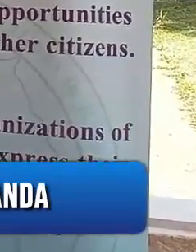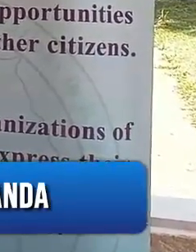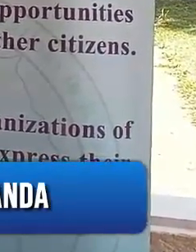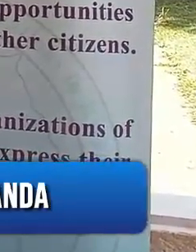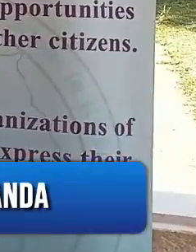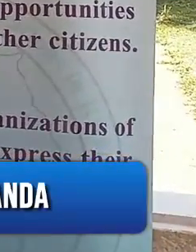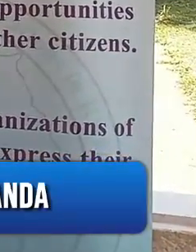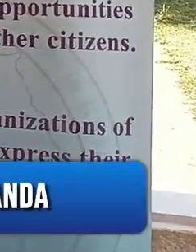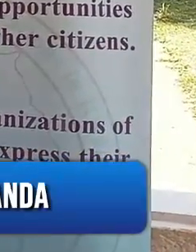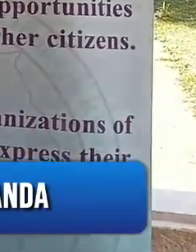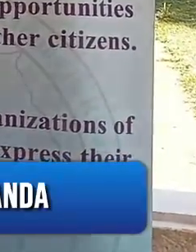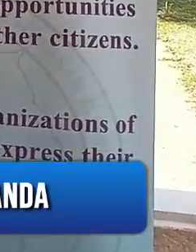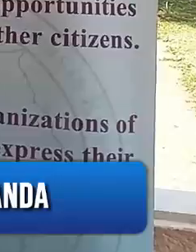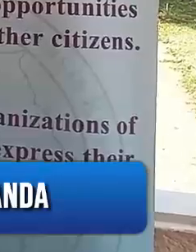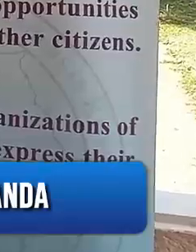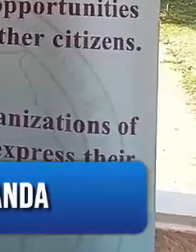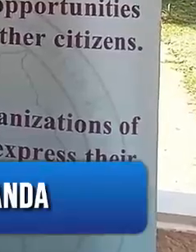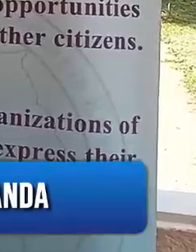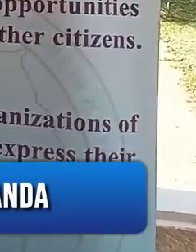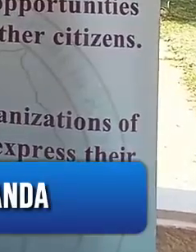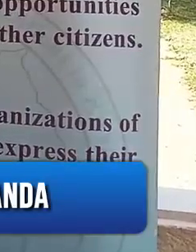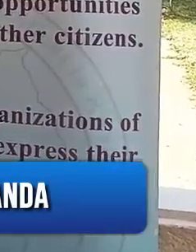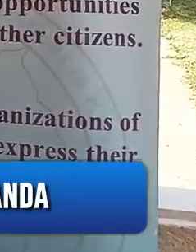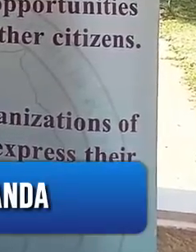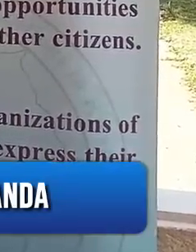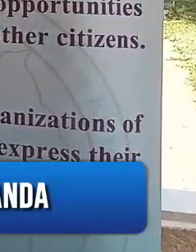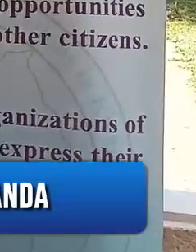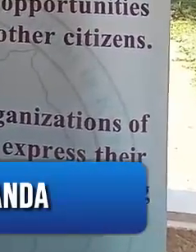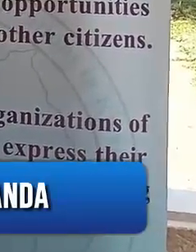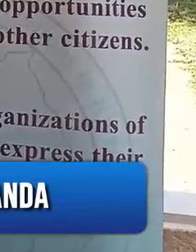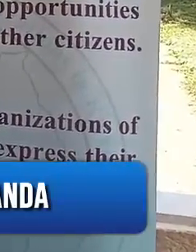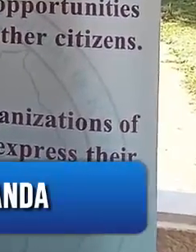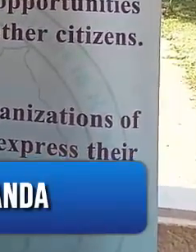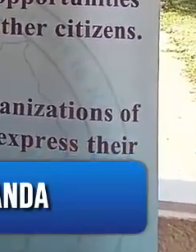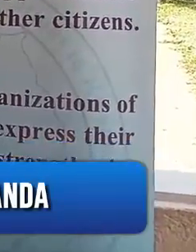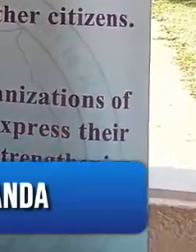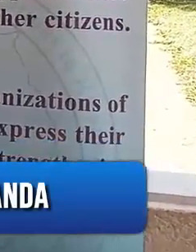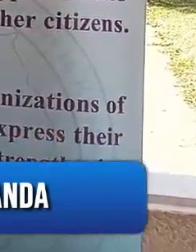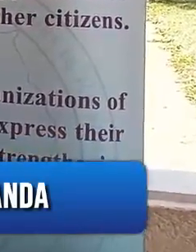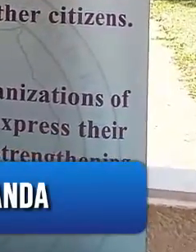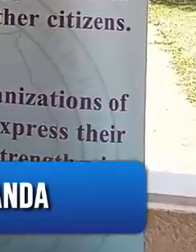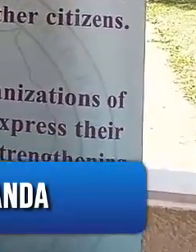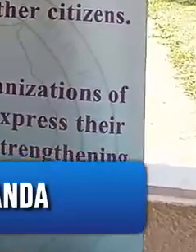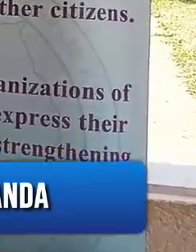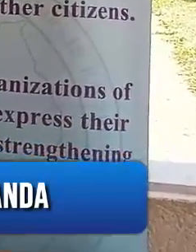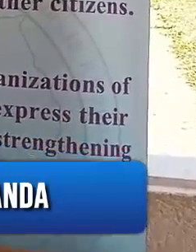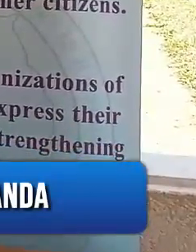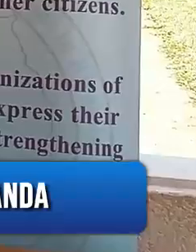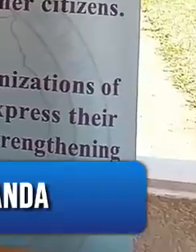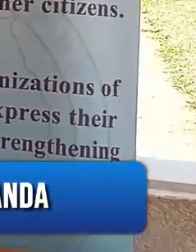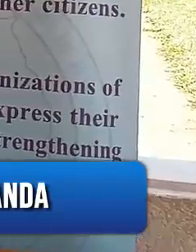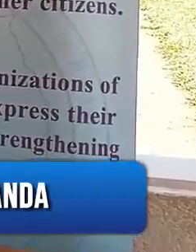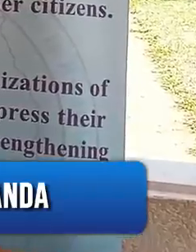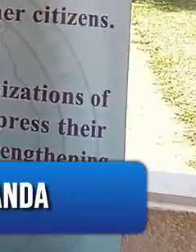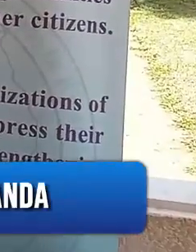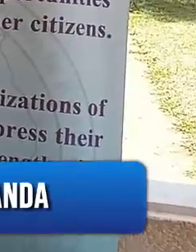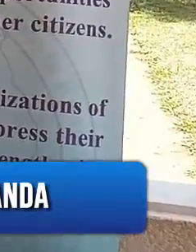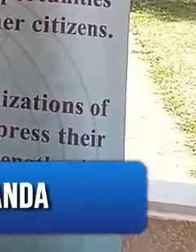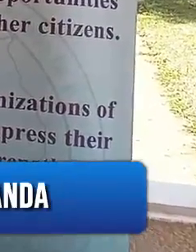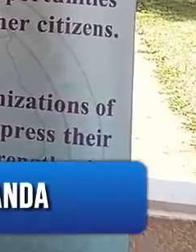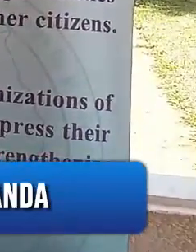gihugu, tugahuza abana, tugahuza ababyeyi, tugahuza abarezi, hakaba nk'umuntu umwe